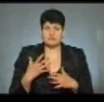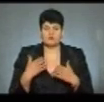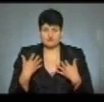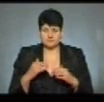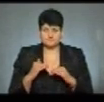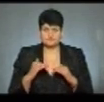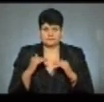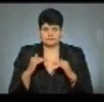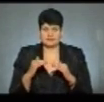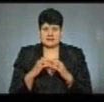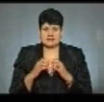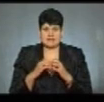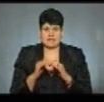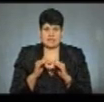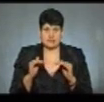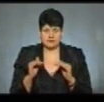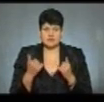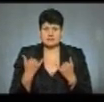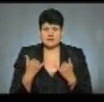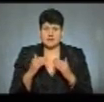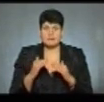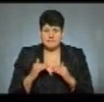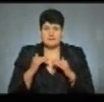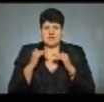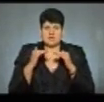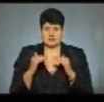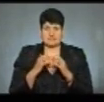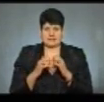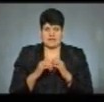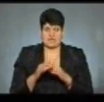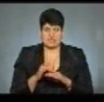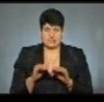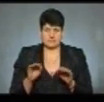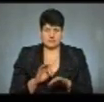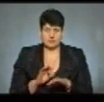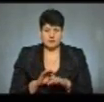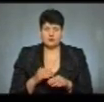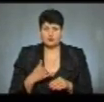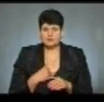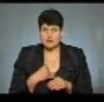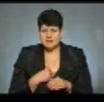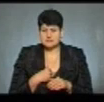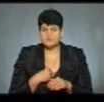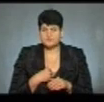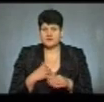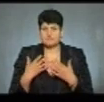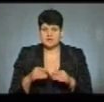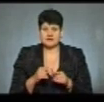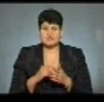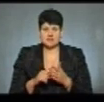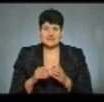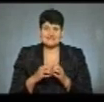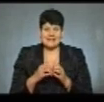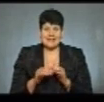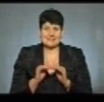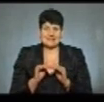пройшли, почався середній рівень. Відповідно, ми зараз перетнули середній рівень захворювання. Тобто ми говоримо, що в нас зараз відзначається середній